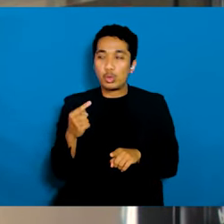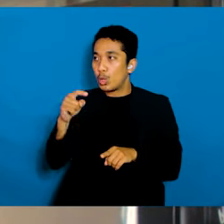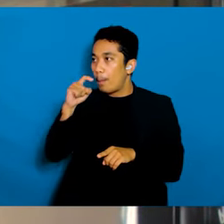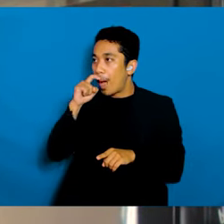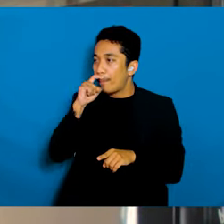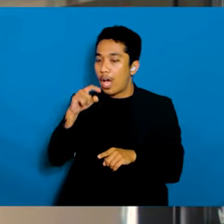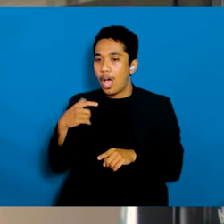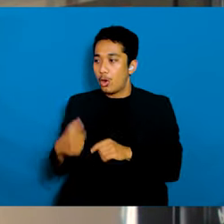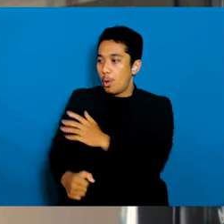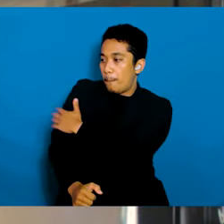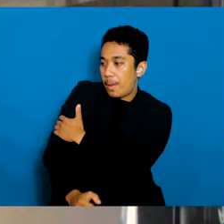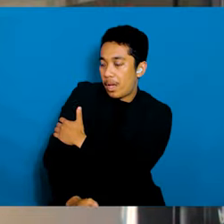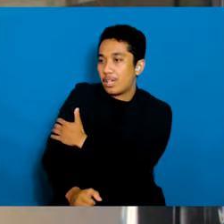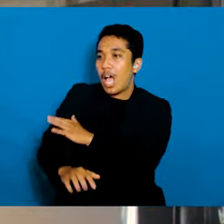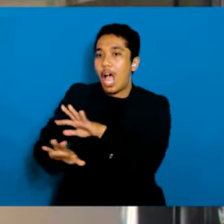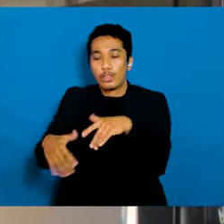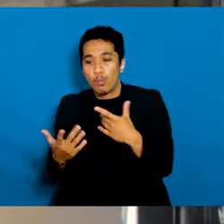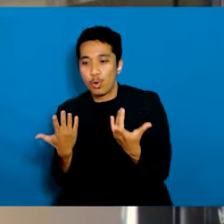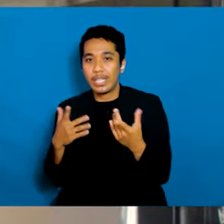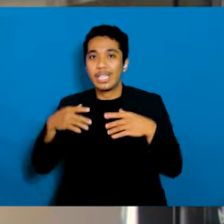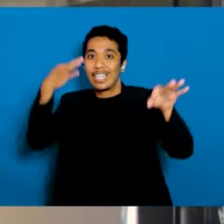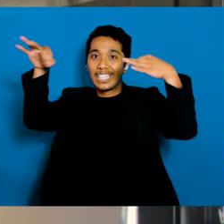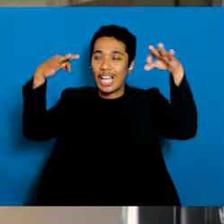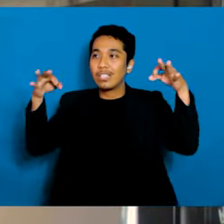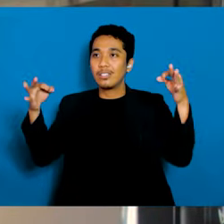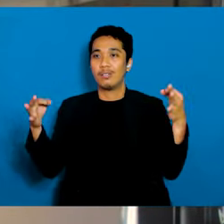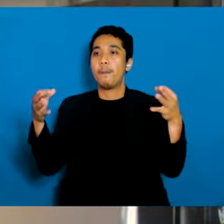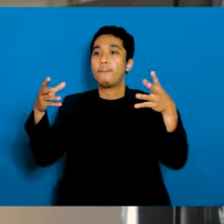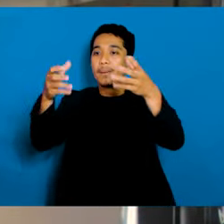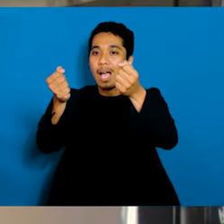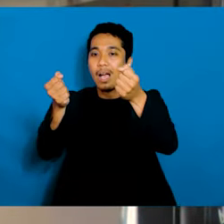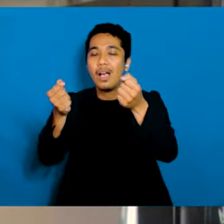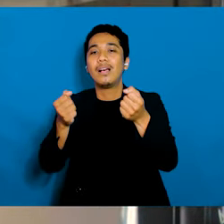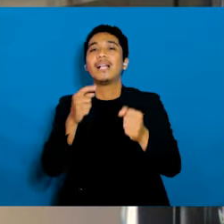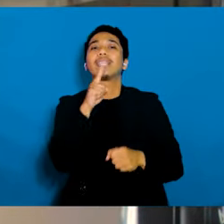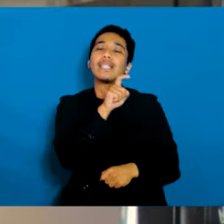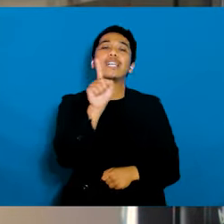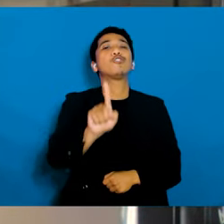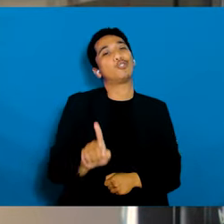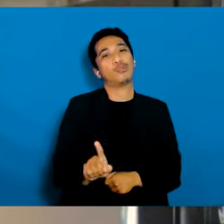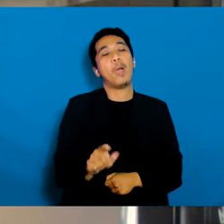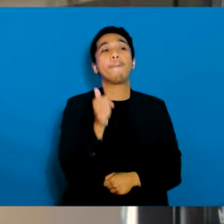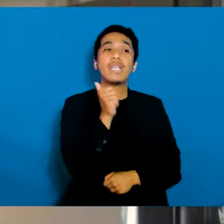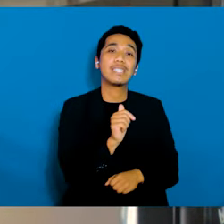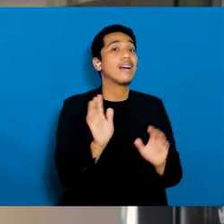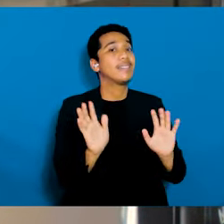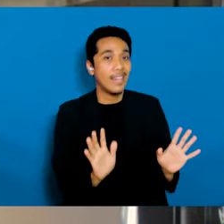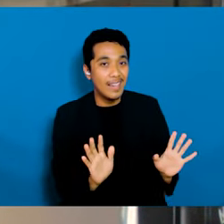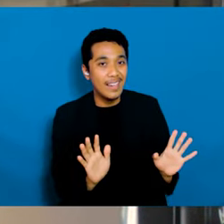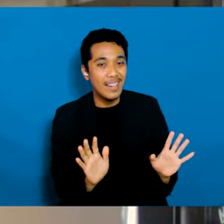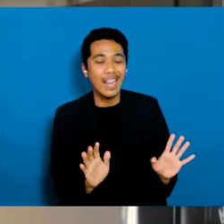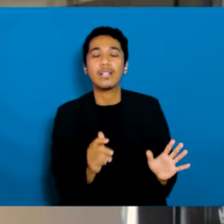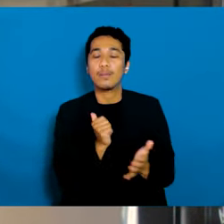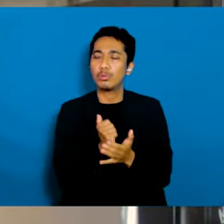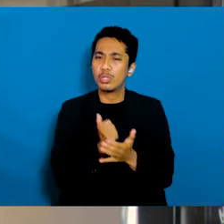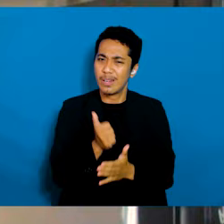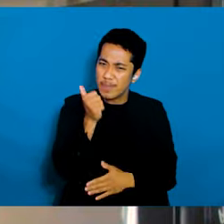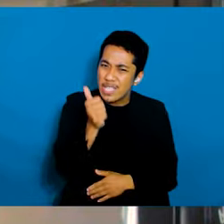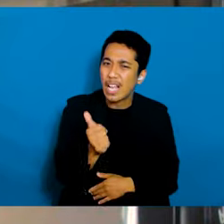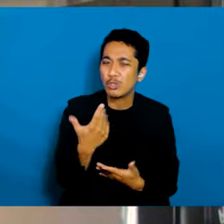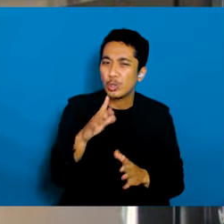didampingi, terus bapak juga harus megang-megang kertas suaranya, nggak perlu. Tanya dulu dia bisa nggak, karena sebetulnya mereka